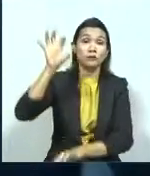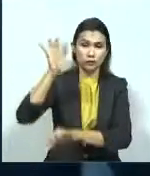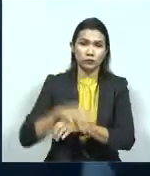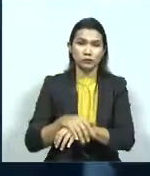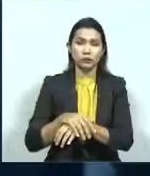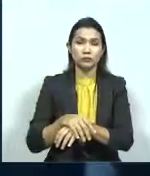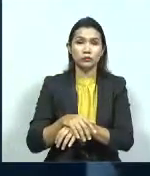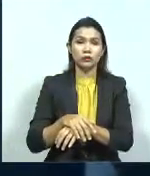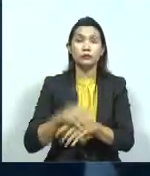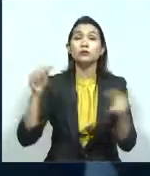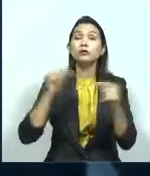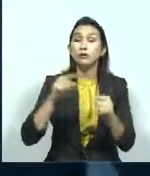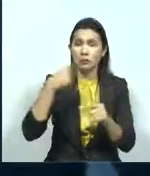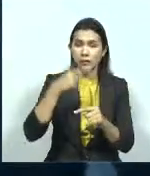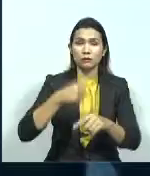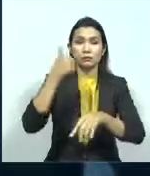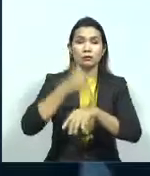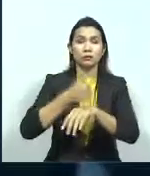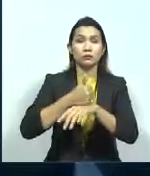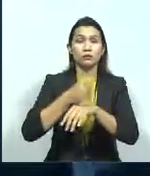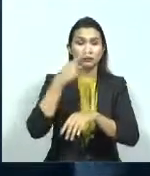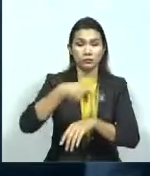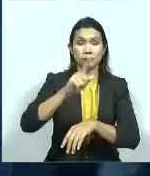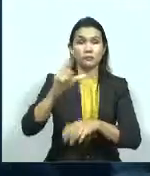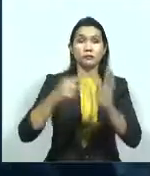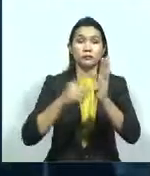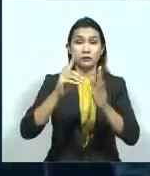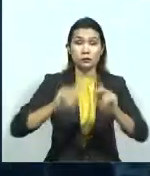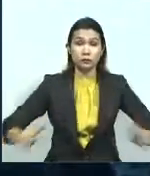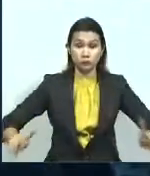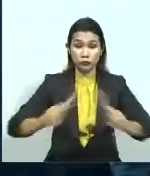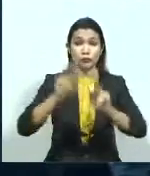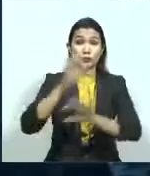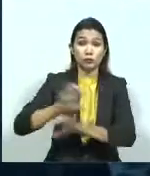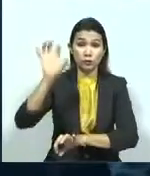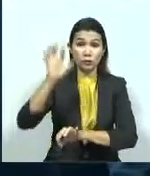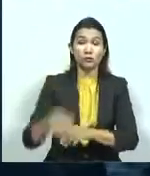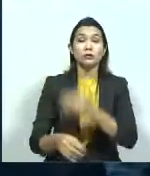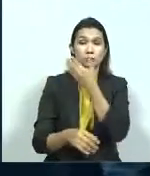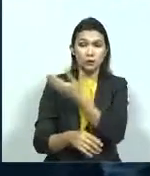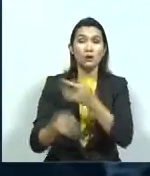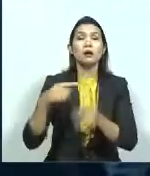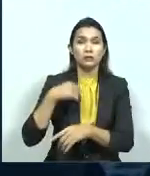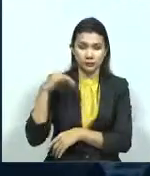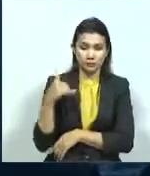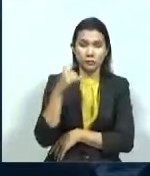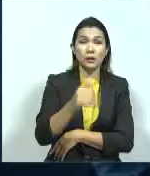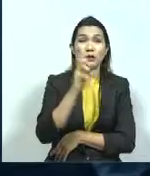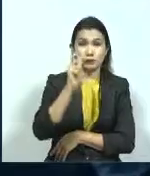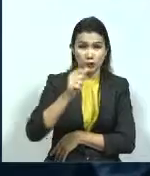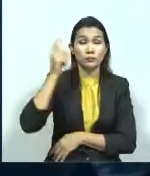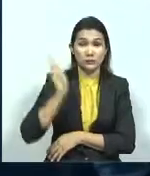อกณัฐอินทรเจริญซึ่งเป็นปลัดกระทรวงกลาโหมก็ชี้แจงนะคะว่านางสาวแพรวามาสอบจริงตามขั้นตอนปก